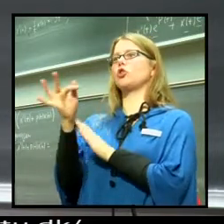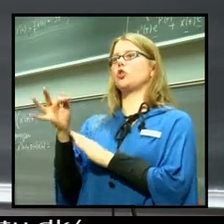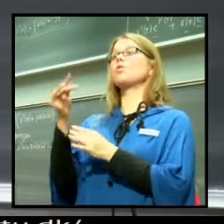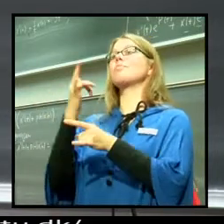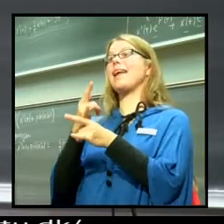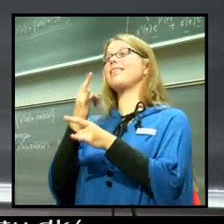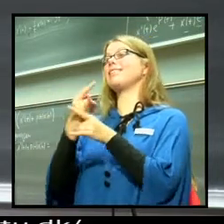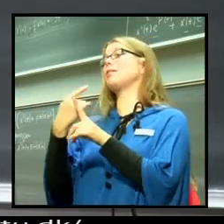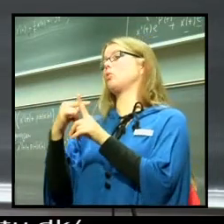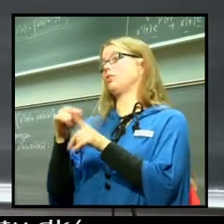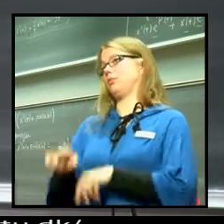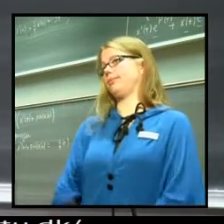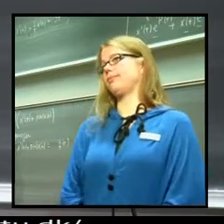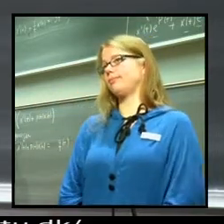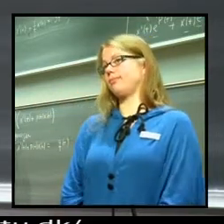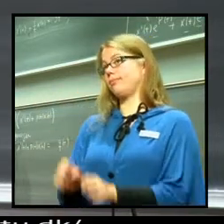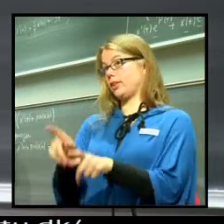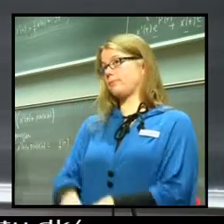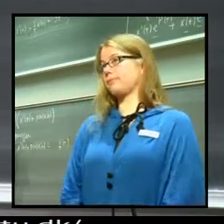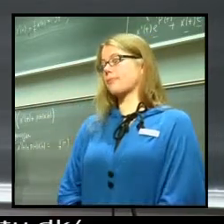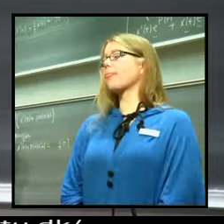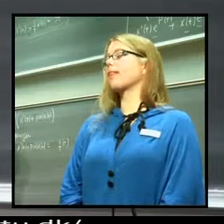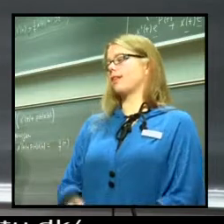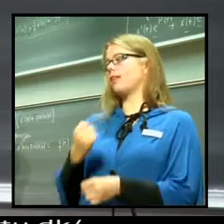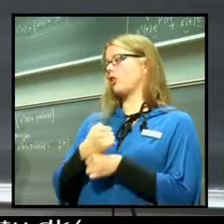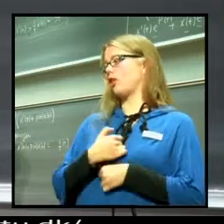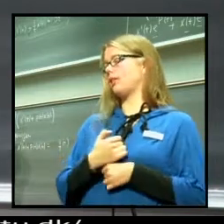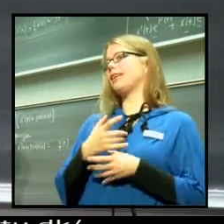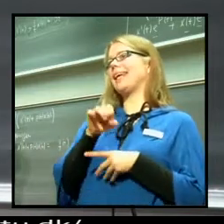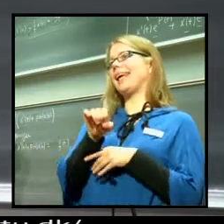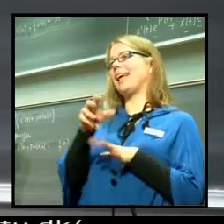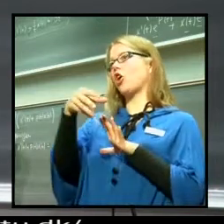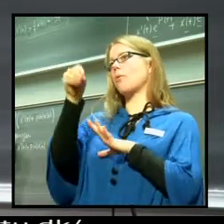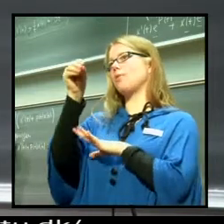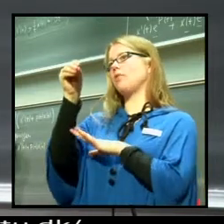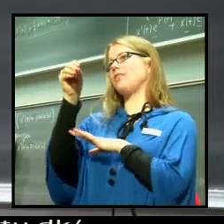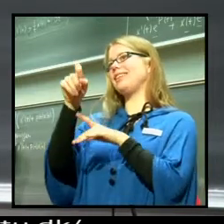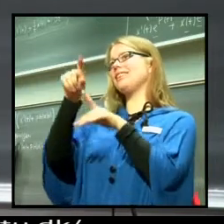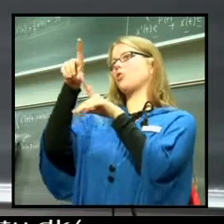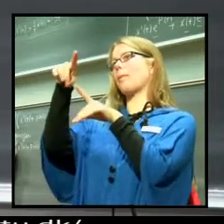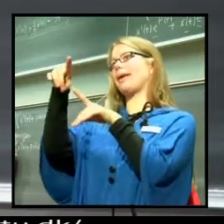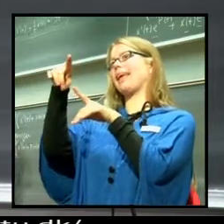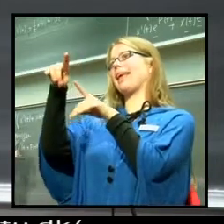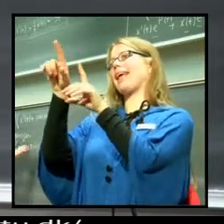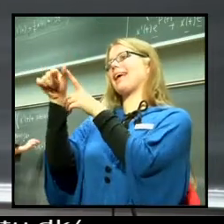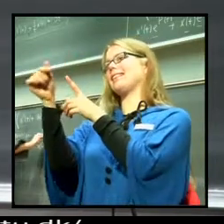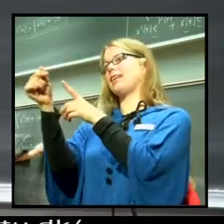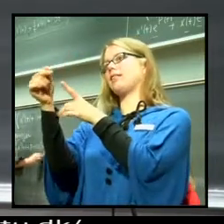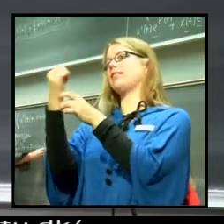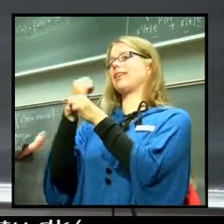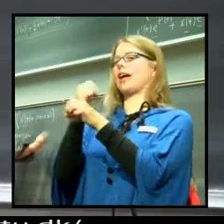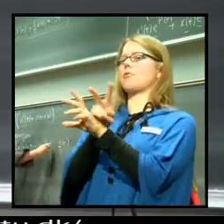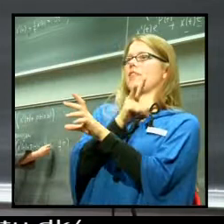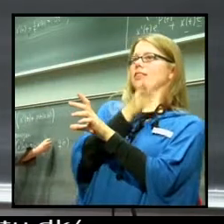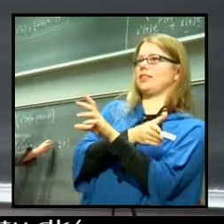er positiv. Okay? Så det gør jeg lige. E opløftet i store p af t ganger jeg med på venstre